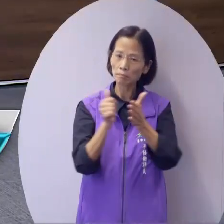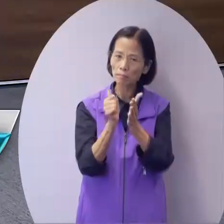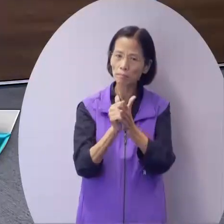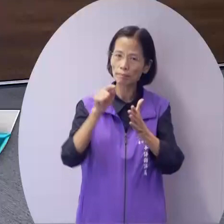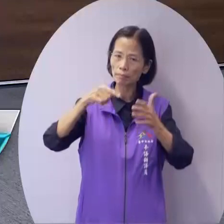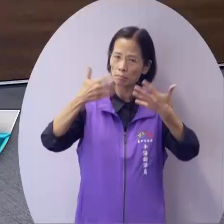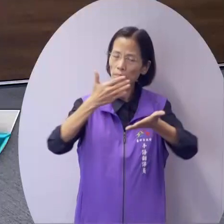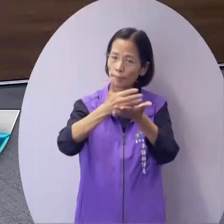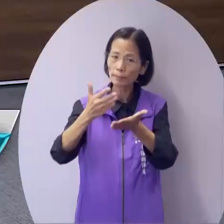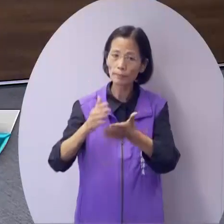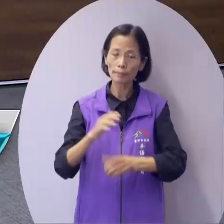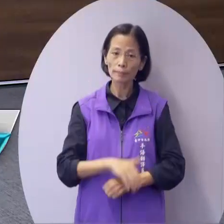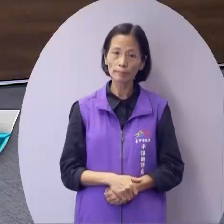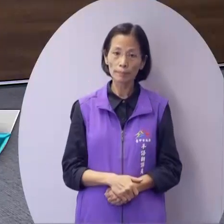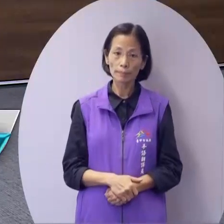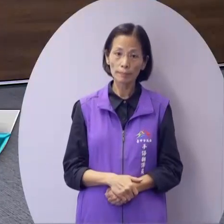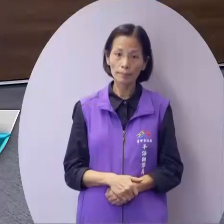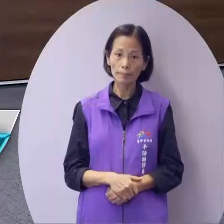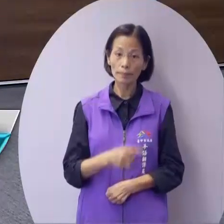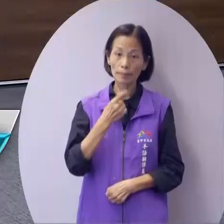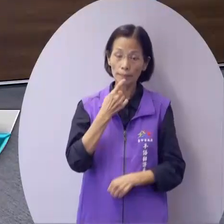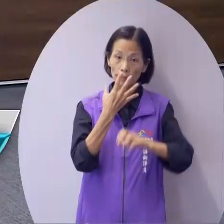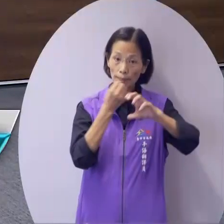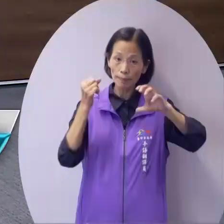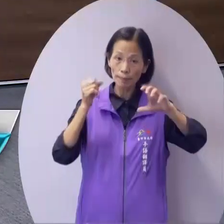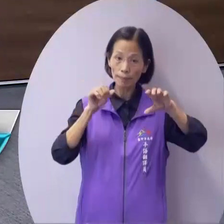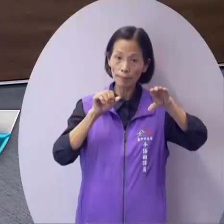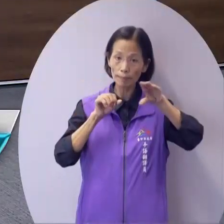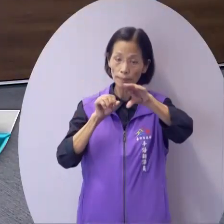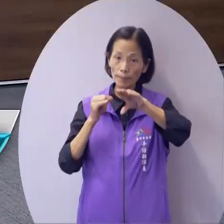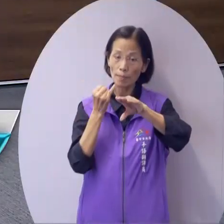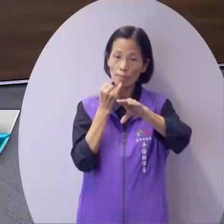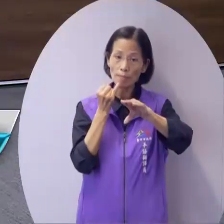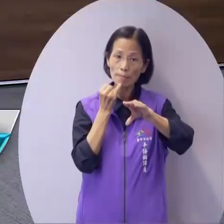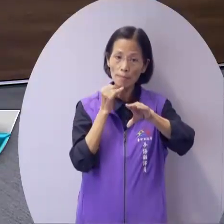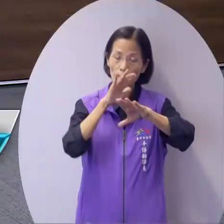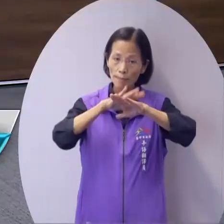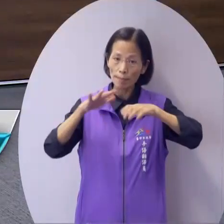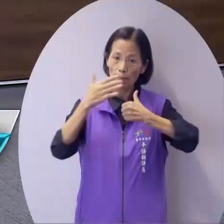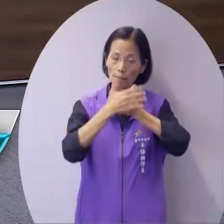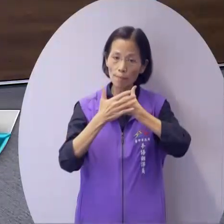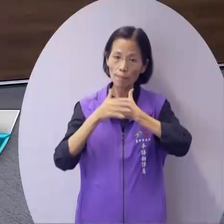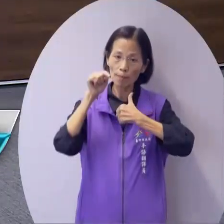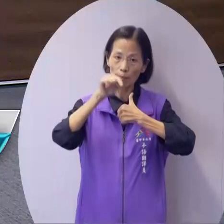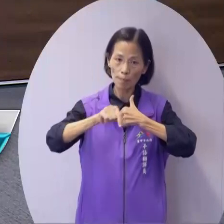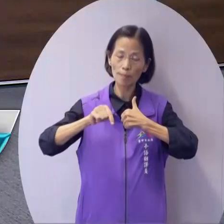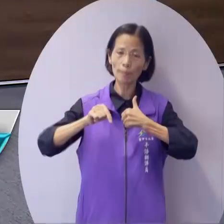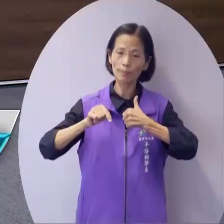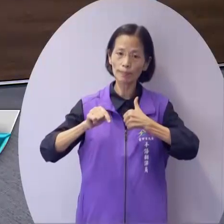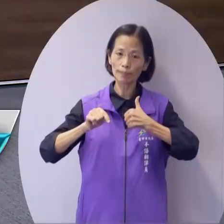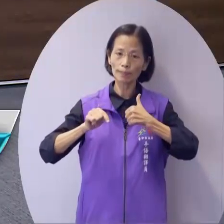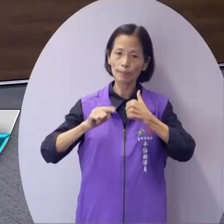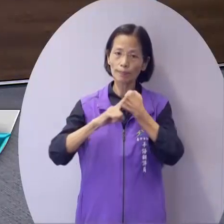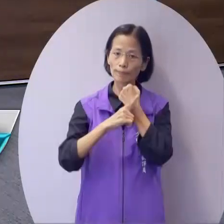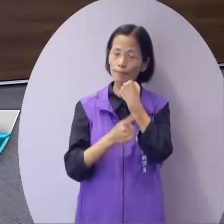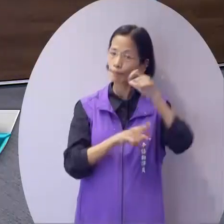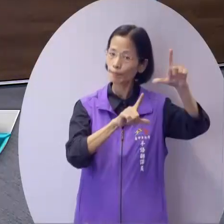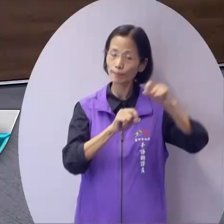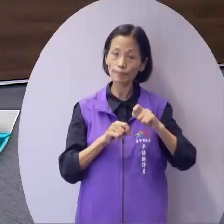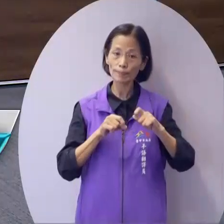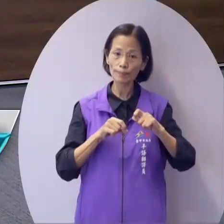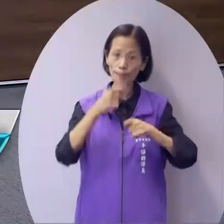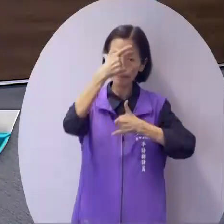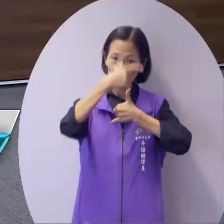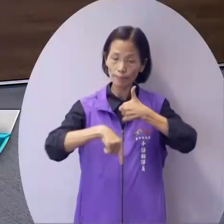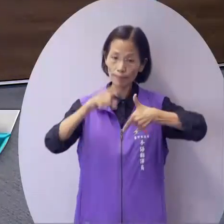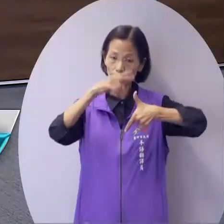甚至有一些怎么把白牌车能够适度的在安全的无虞的情况之下去做适度的合法化，变成是个人化